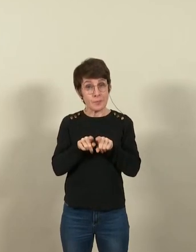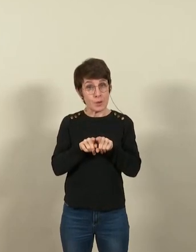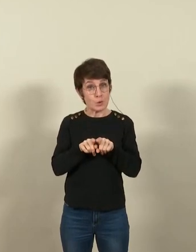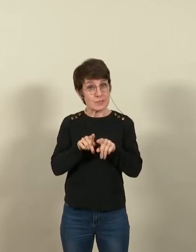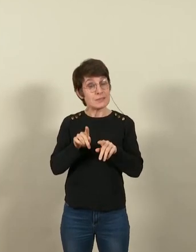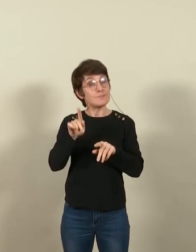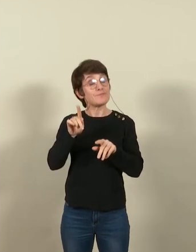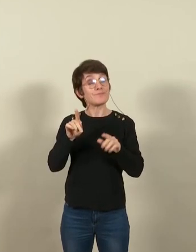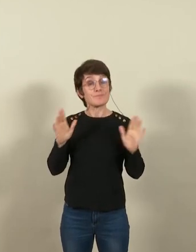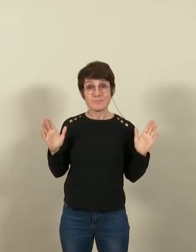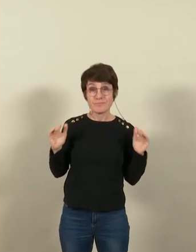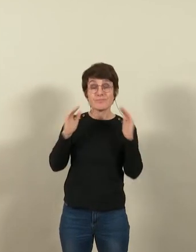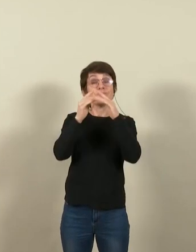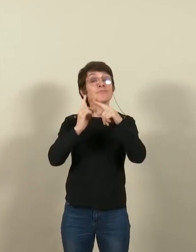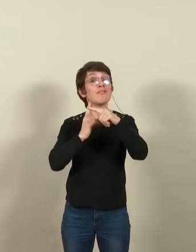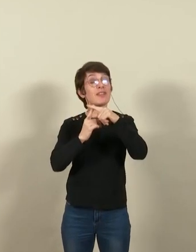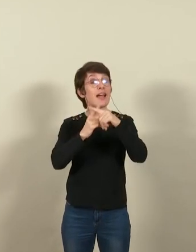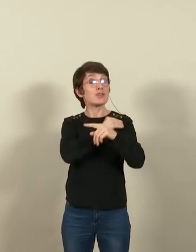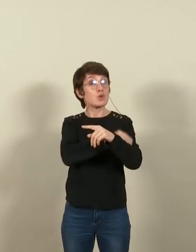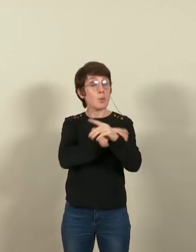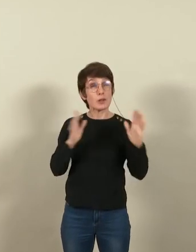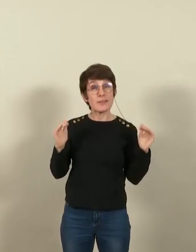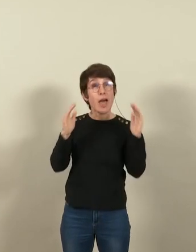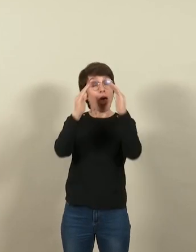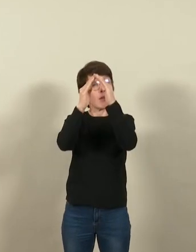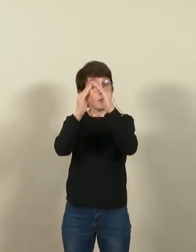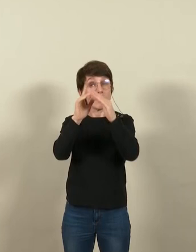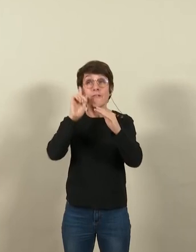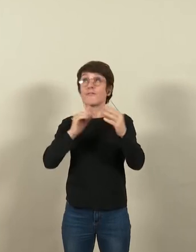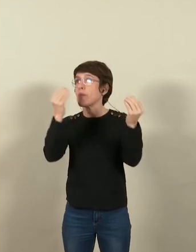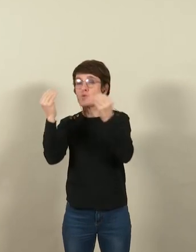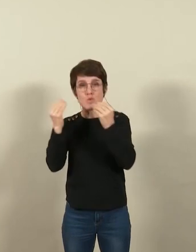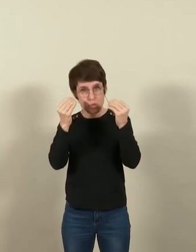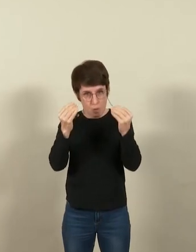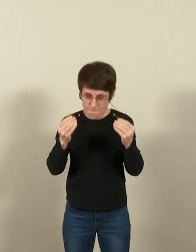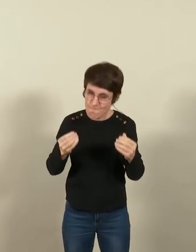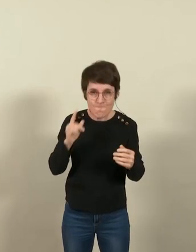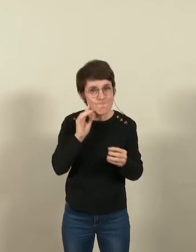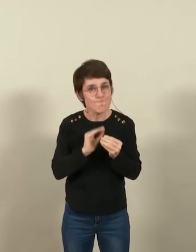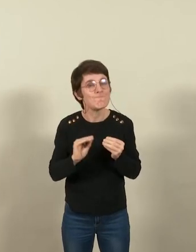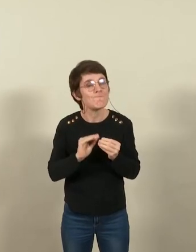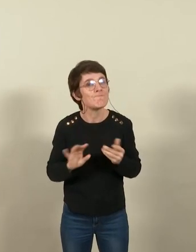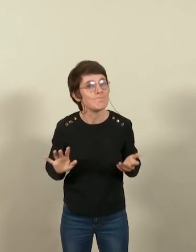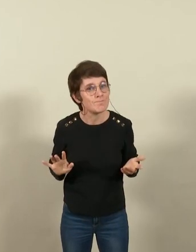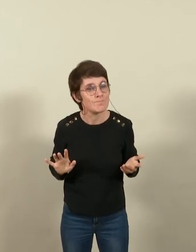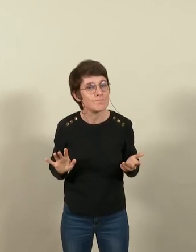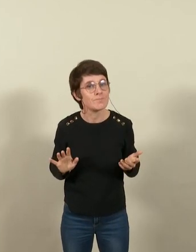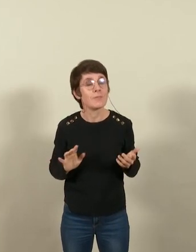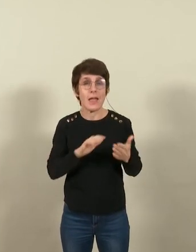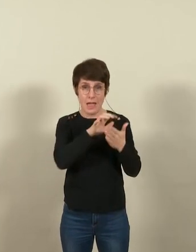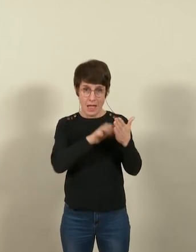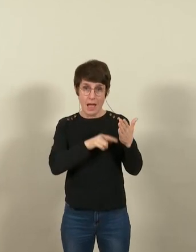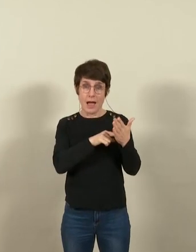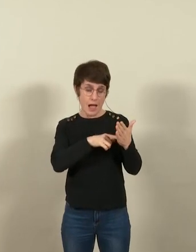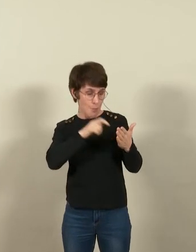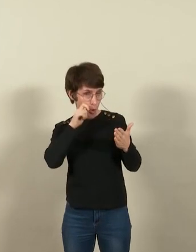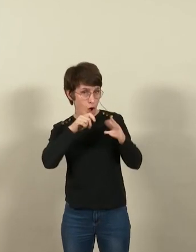direction des fédération euh je vous invite d'ailleurs par ailleurs si vous avez peut-être pas vu il y a un rapport d'une commission d'enquête